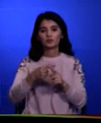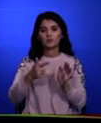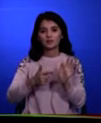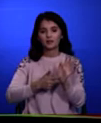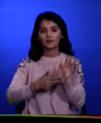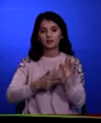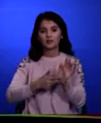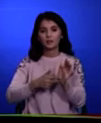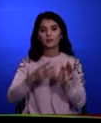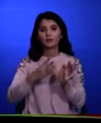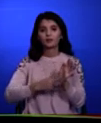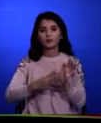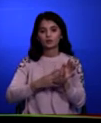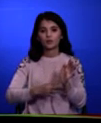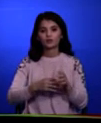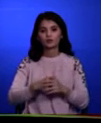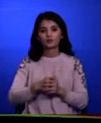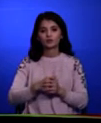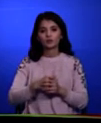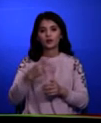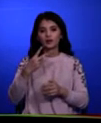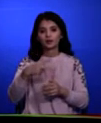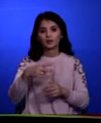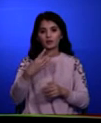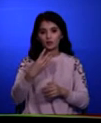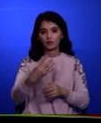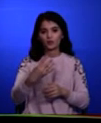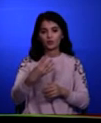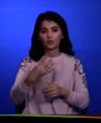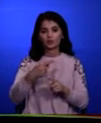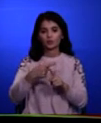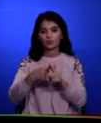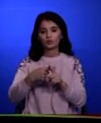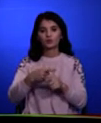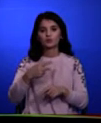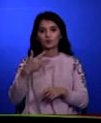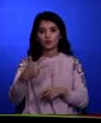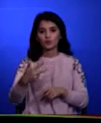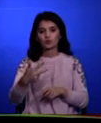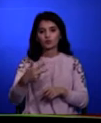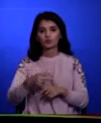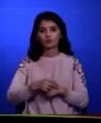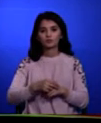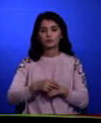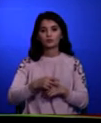yig'indisi 90, 24 bilan 3 ning yig'indisi